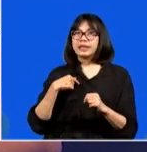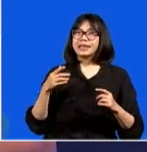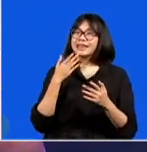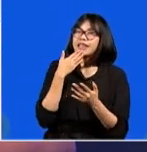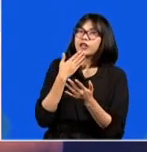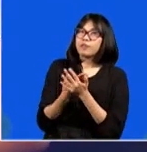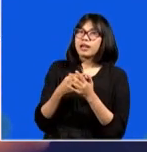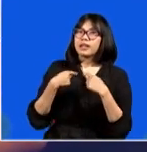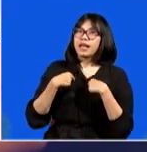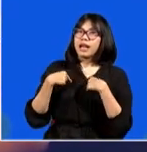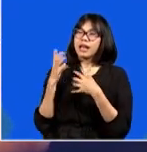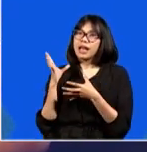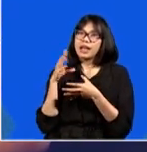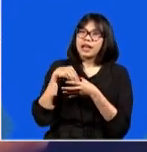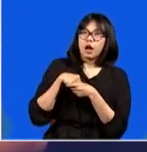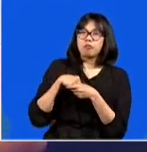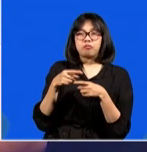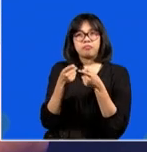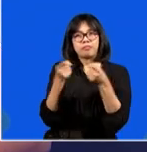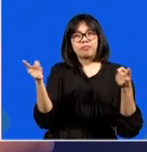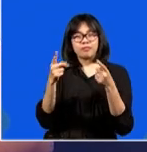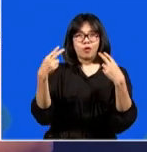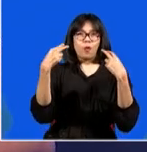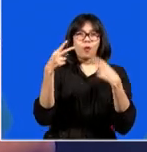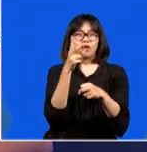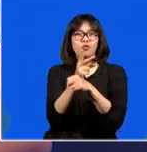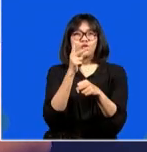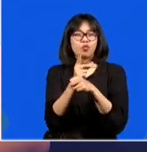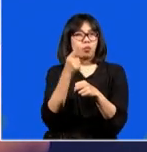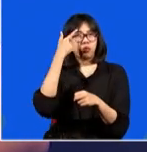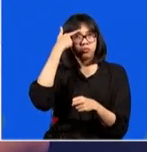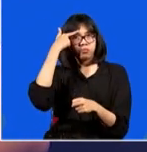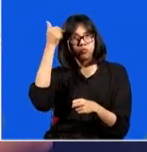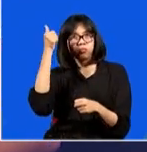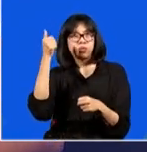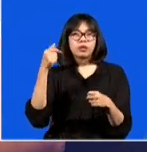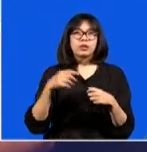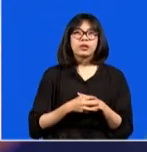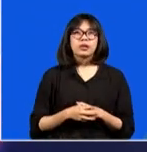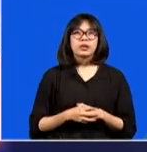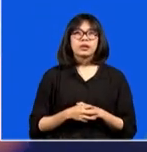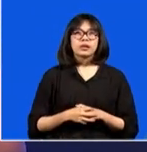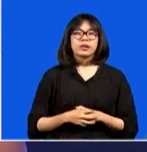hadir di depan guru terhebat di seluruh Indonesia ini jadi saya ingin berbagi